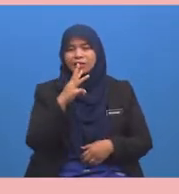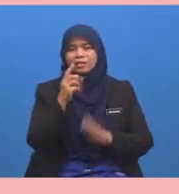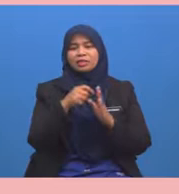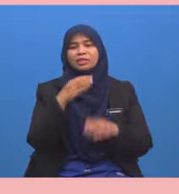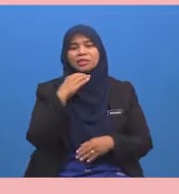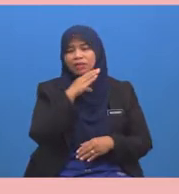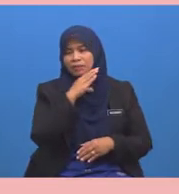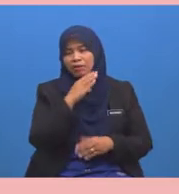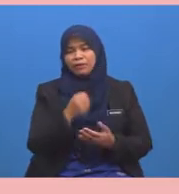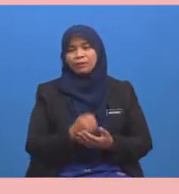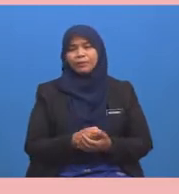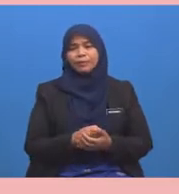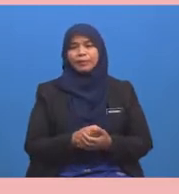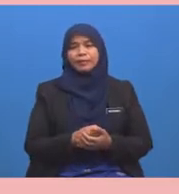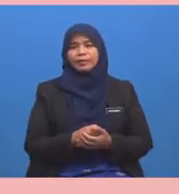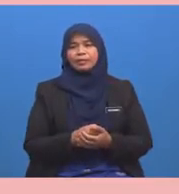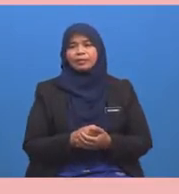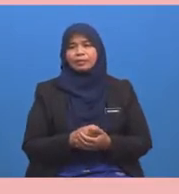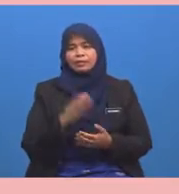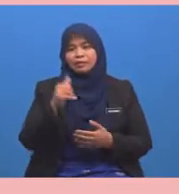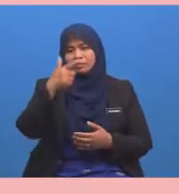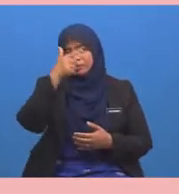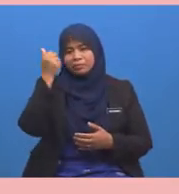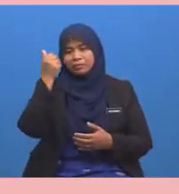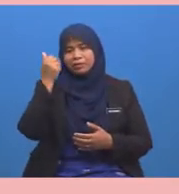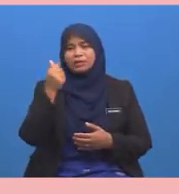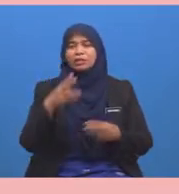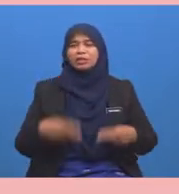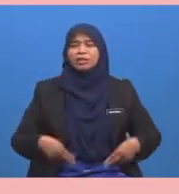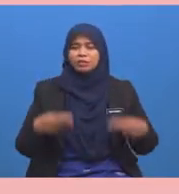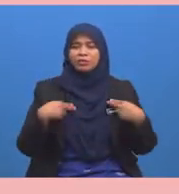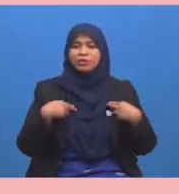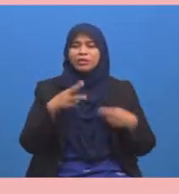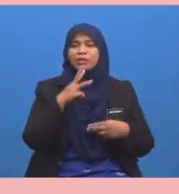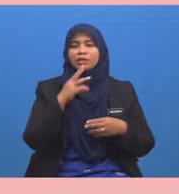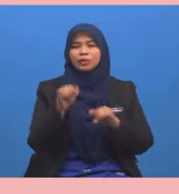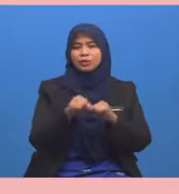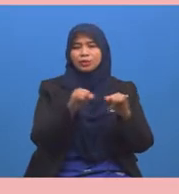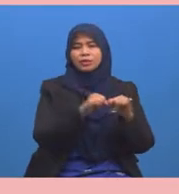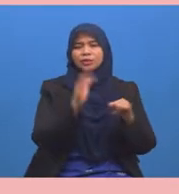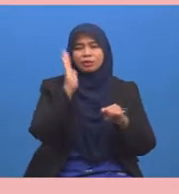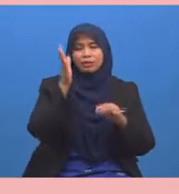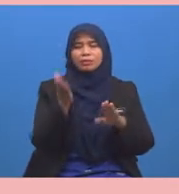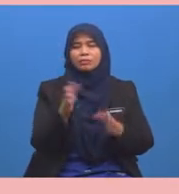tercemar menerusi resapan oleh air hujan yang menyebabkan hidupan akuatik mati.